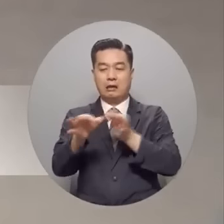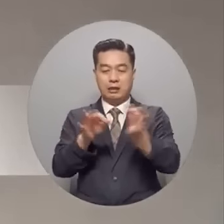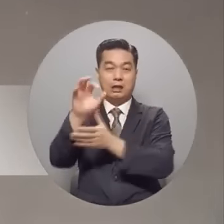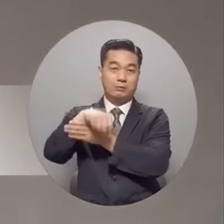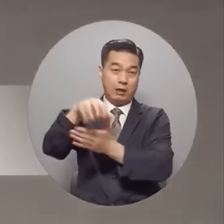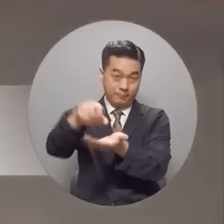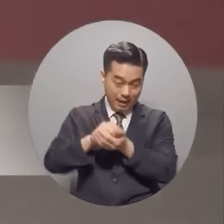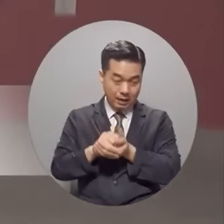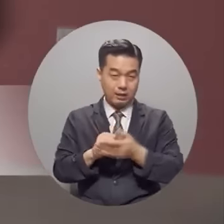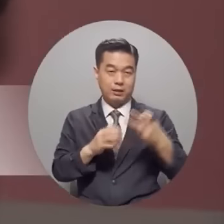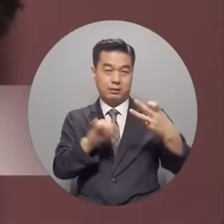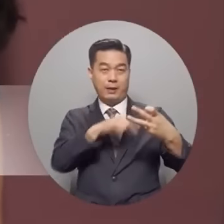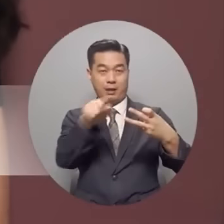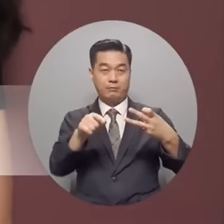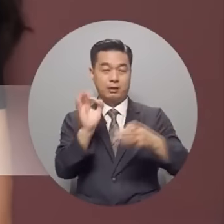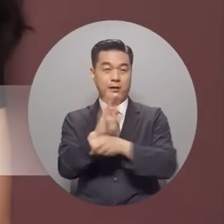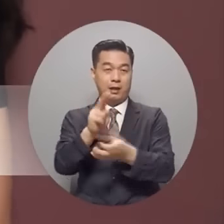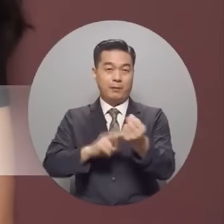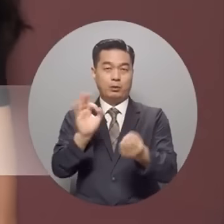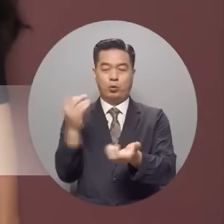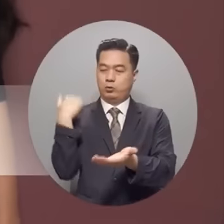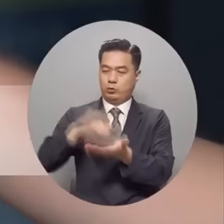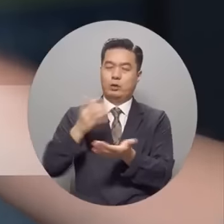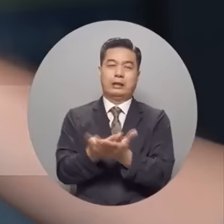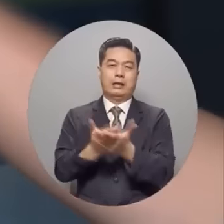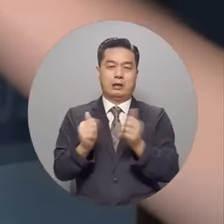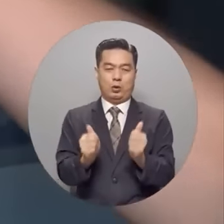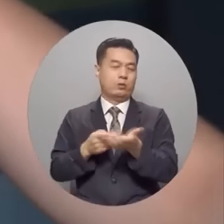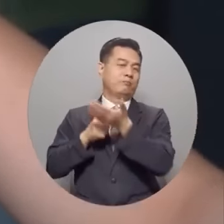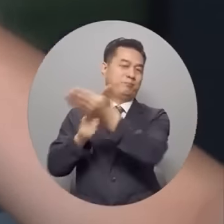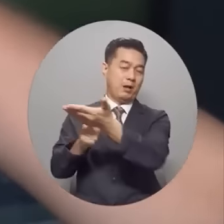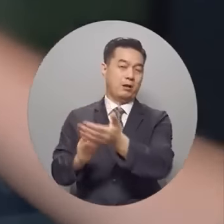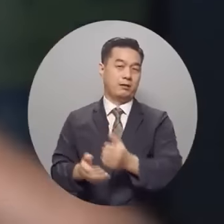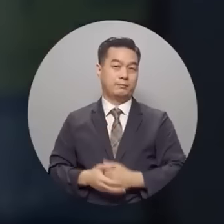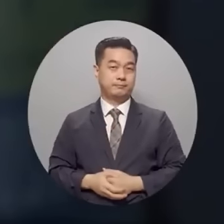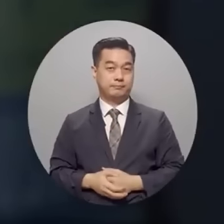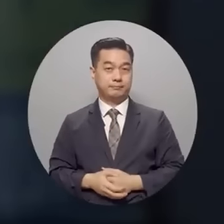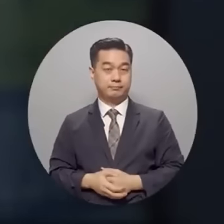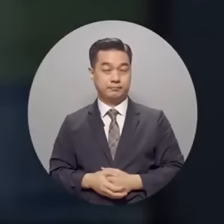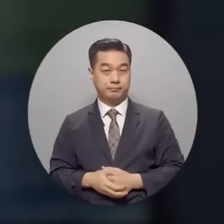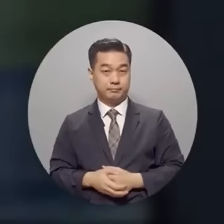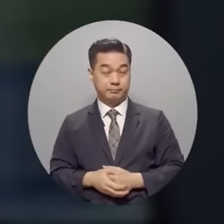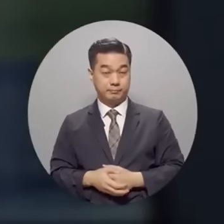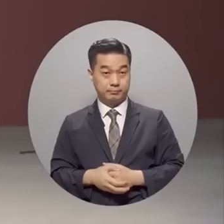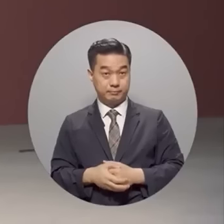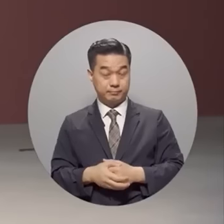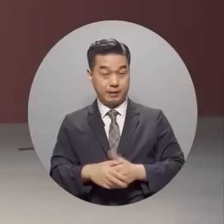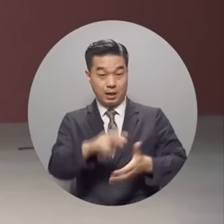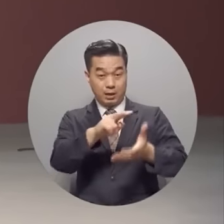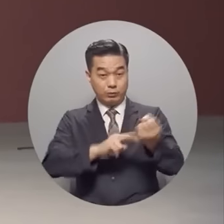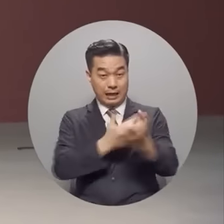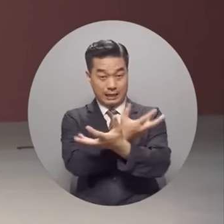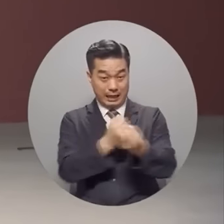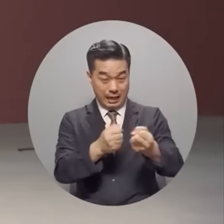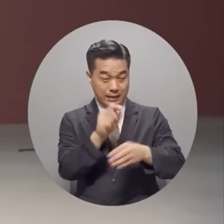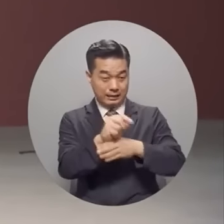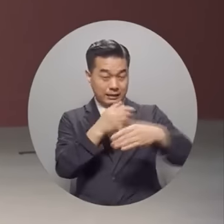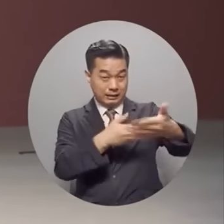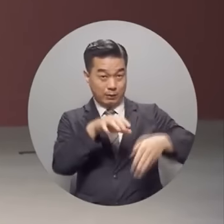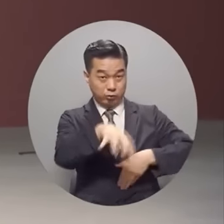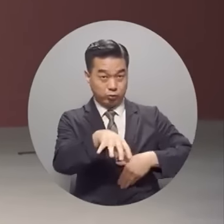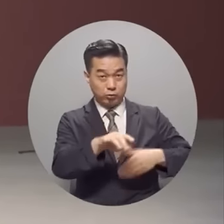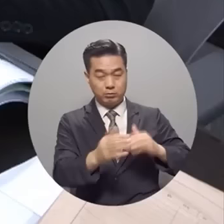모여 매매 대금을 돌려달라고 소송을 냈습니다. 분양 사업자 측이 기둥이 있다는 걸 제대로 알리지 않아 손해를 봤다는